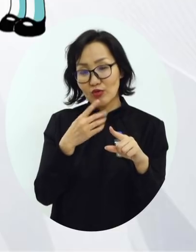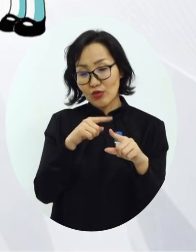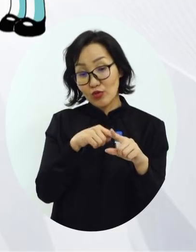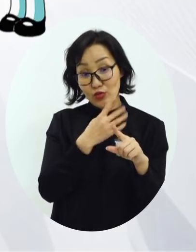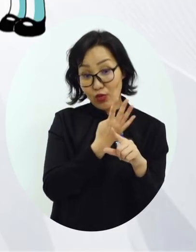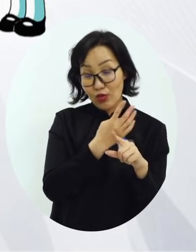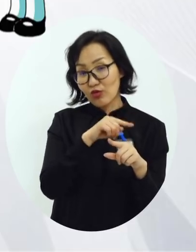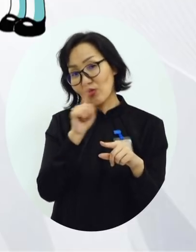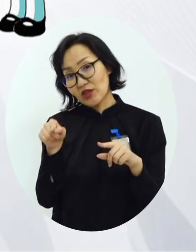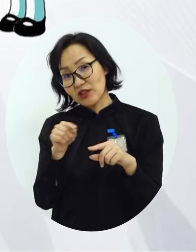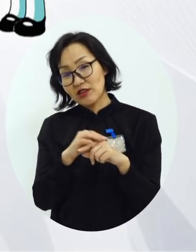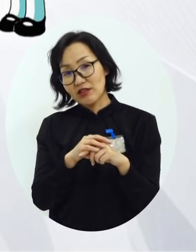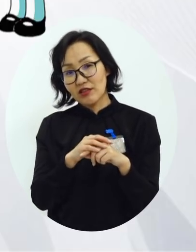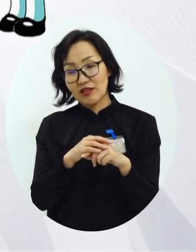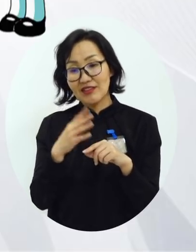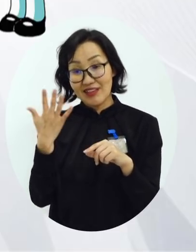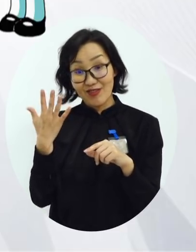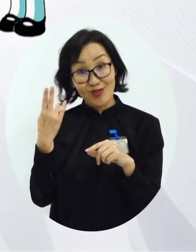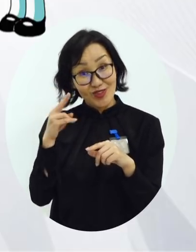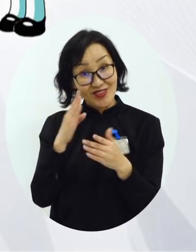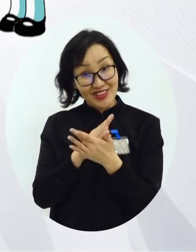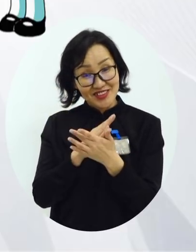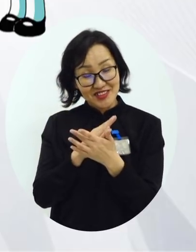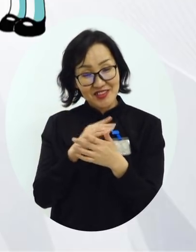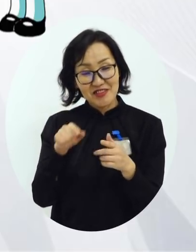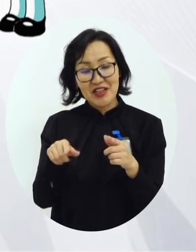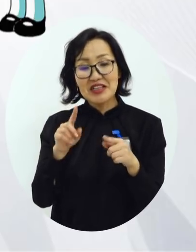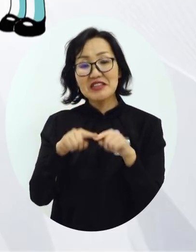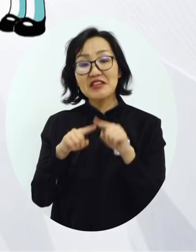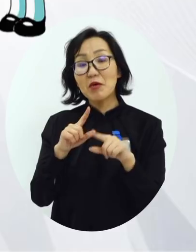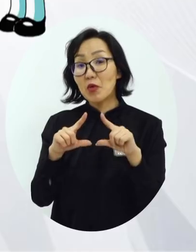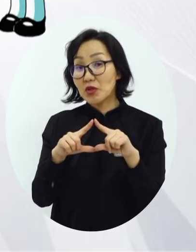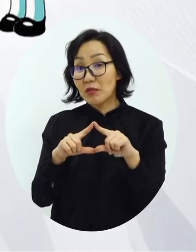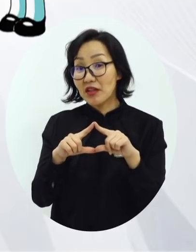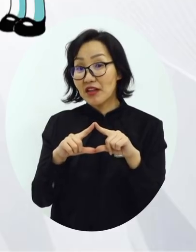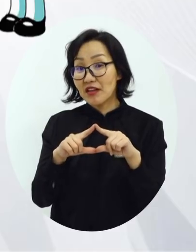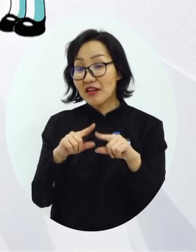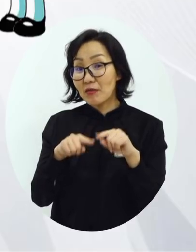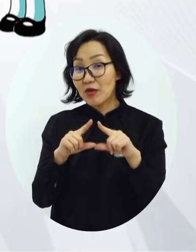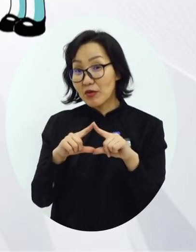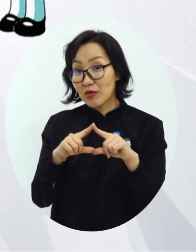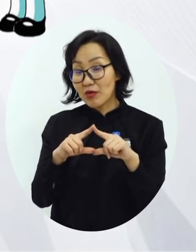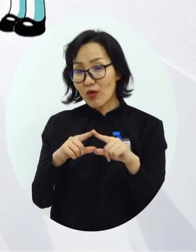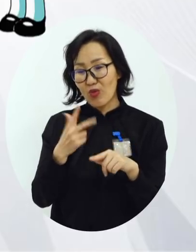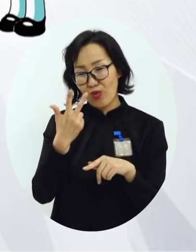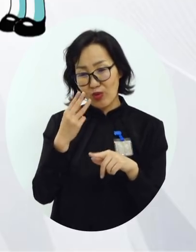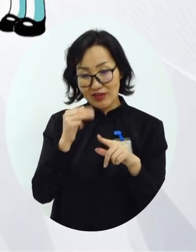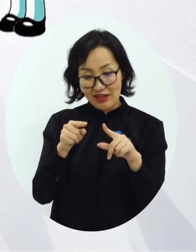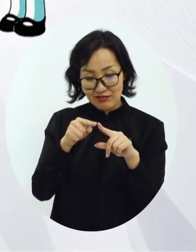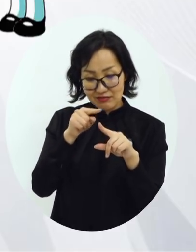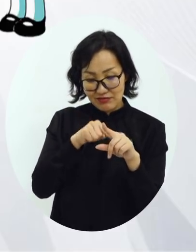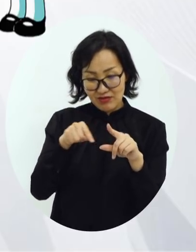4 нөгөө тал нь ямар байна? 5 нүд байна. Өөр хэлбэл энэ ямар гурвалжин байна? 3